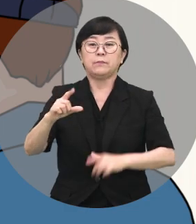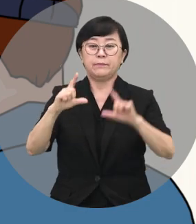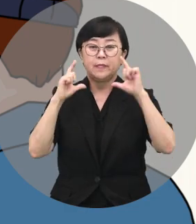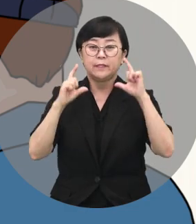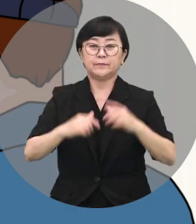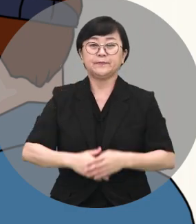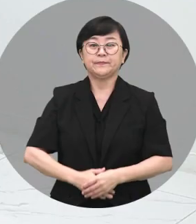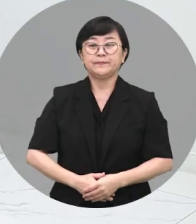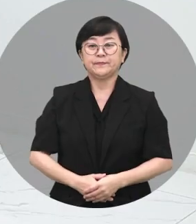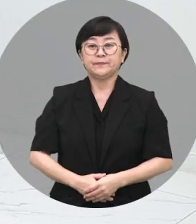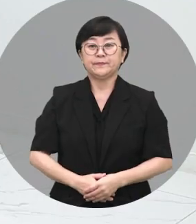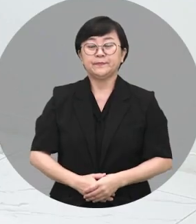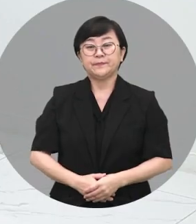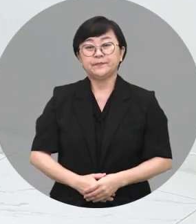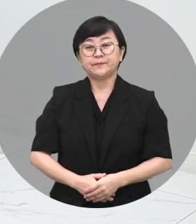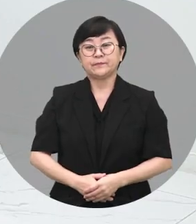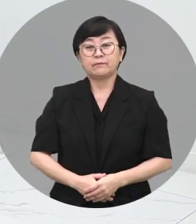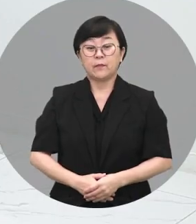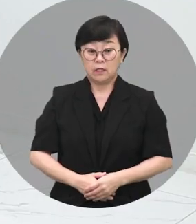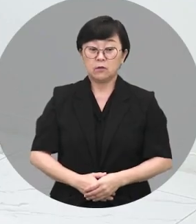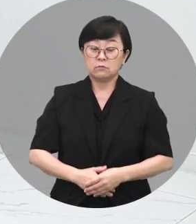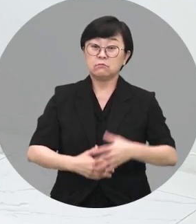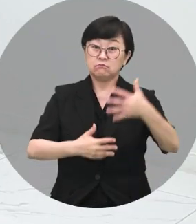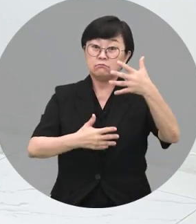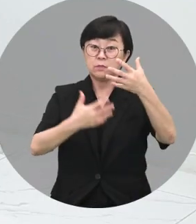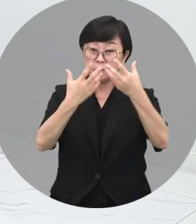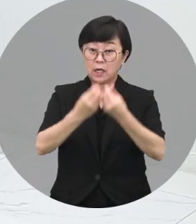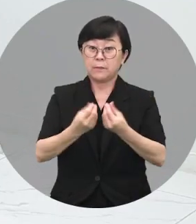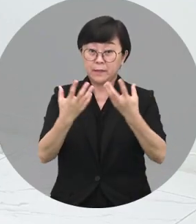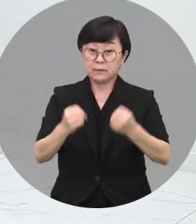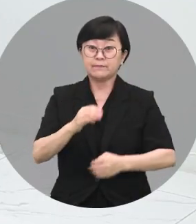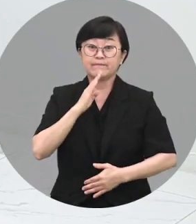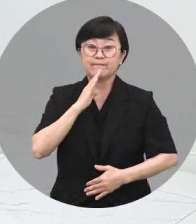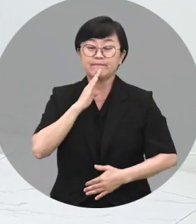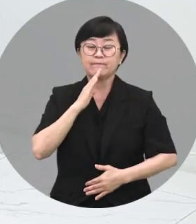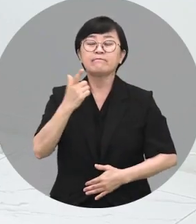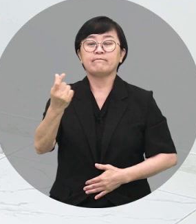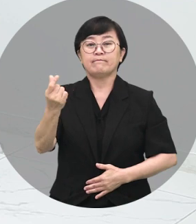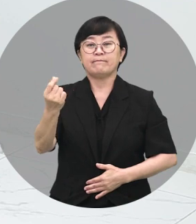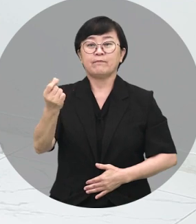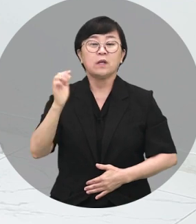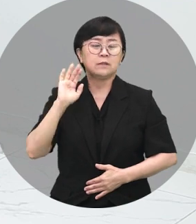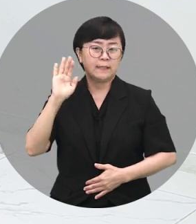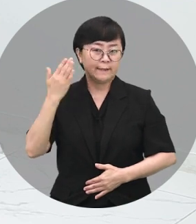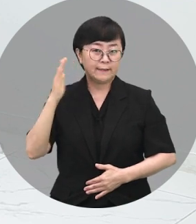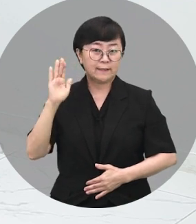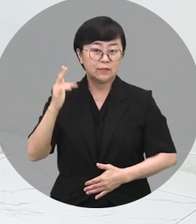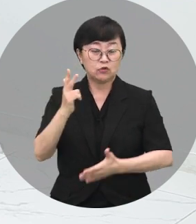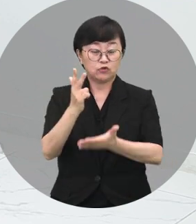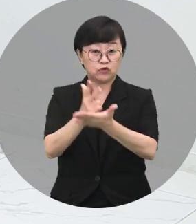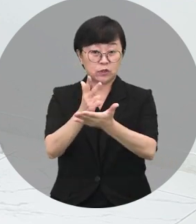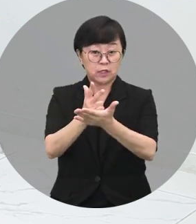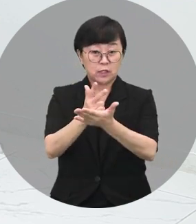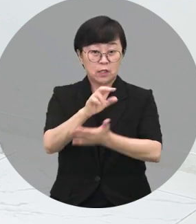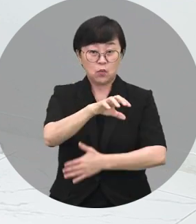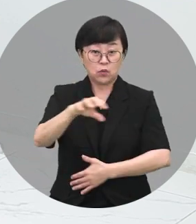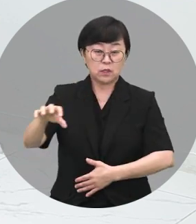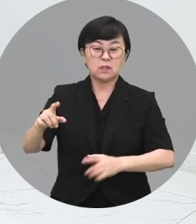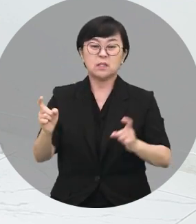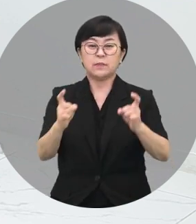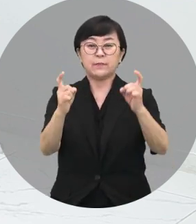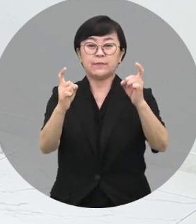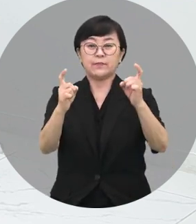선고받았습니다. 이런 사례는 정말 많을 것 같아요. 네, 맞습니다. 최근 들어서 주차장에서 주차